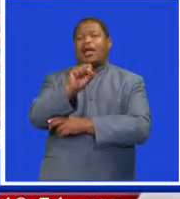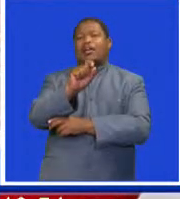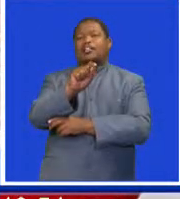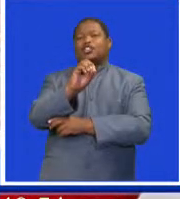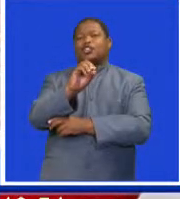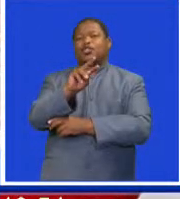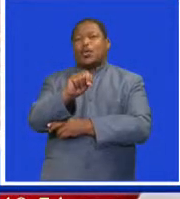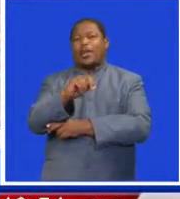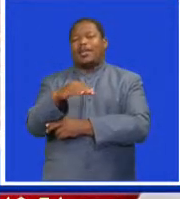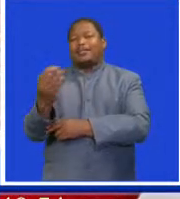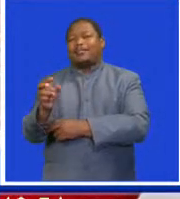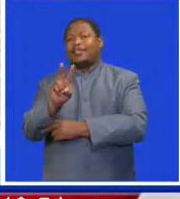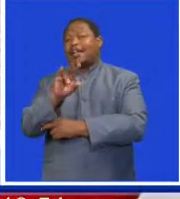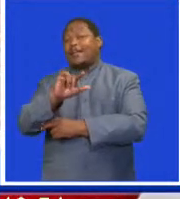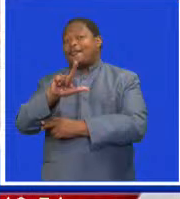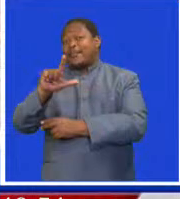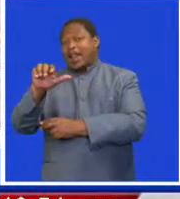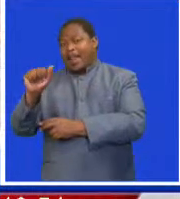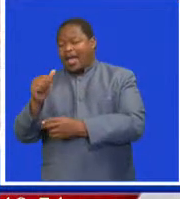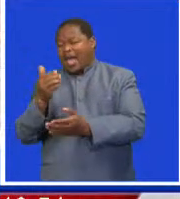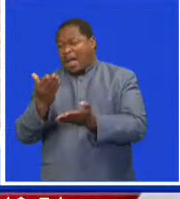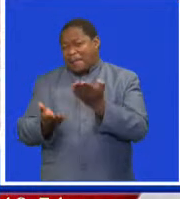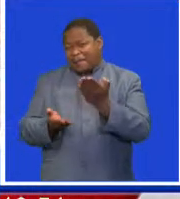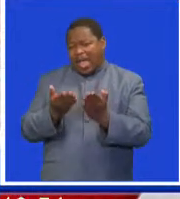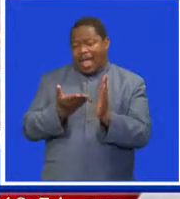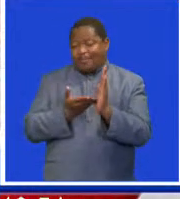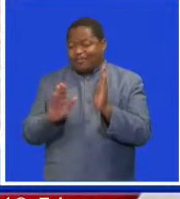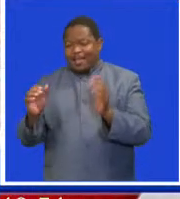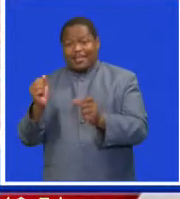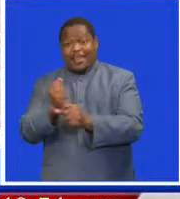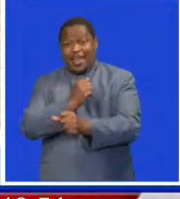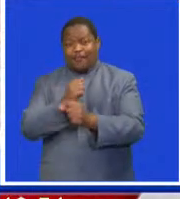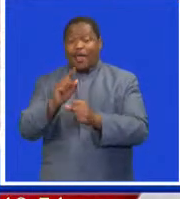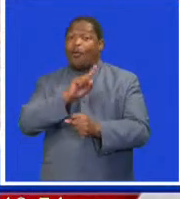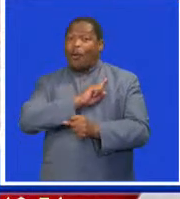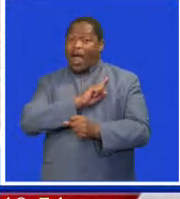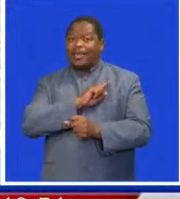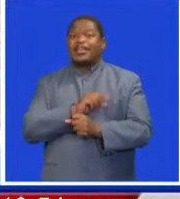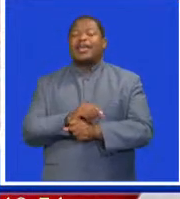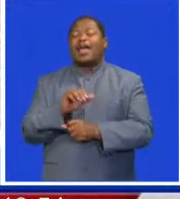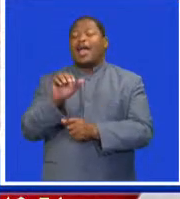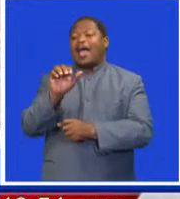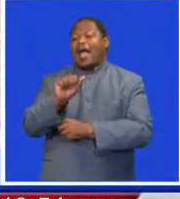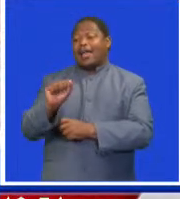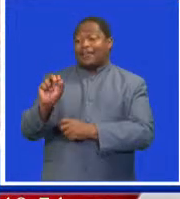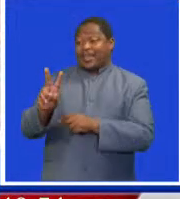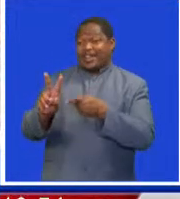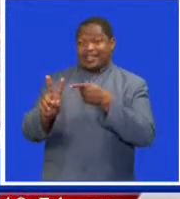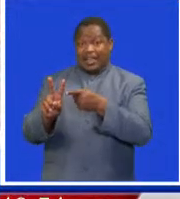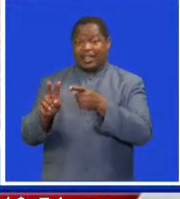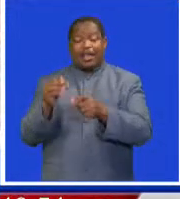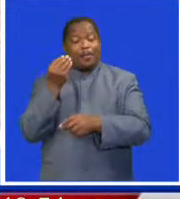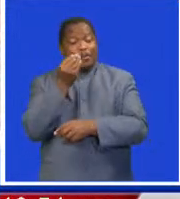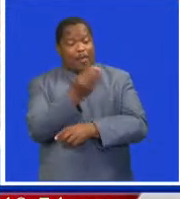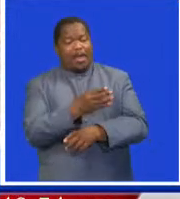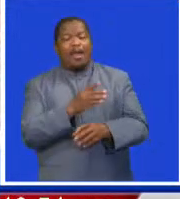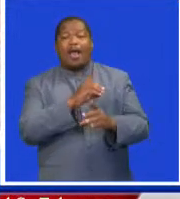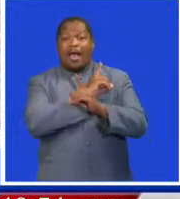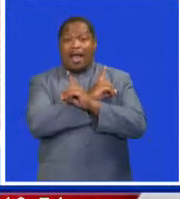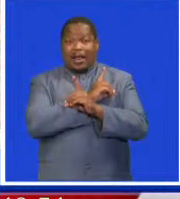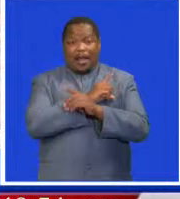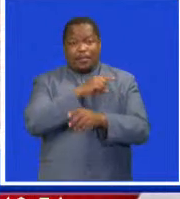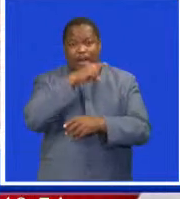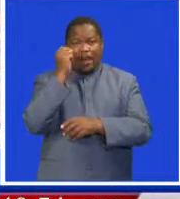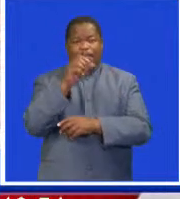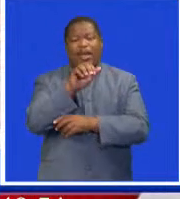libalekele inkemba ngemva kokwehlula licembu le-Arsenal ngeligoli linye ecanzeni. Kuseleke umdlalo omunye vo ukuthi